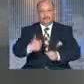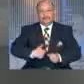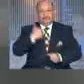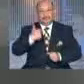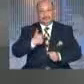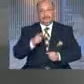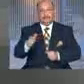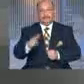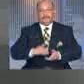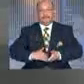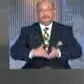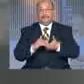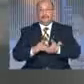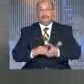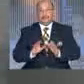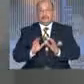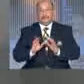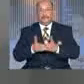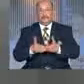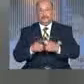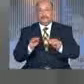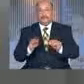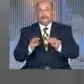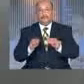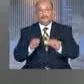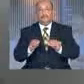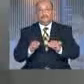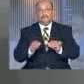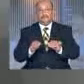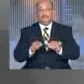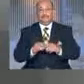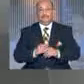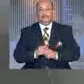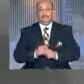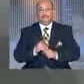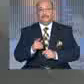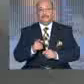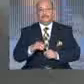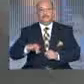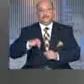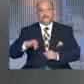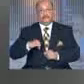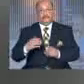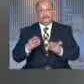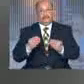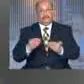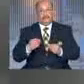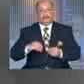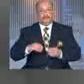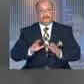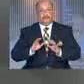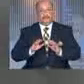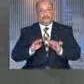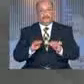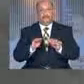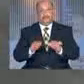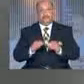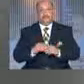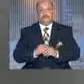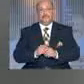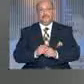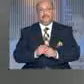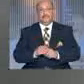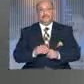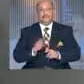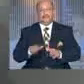التنمية الجهوية. في رمادي انتظمت دورة تدريبية لعدد من شبان الجهة قدمت لهم قروض لتشجيعهم على بعث